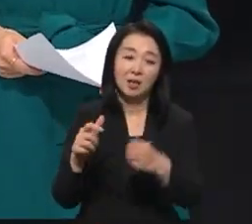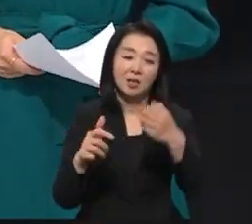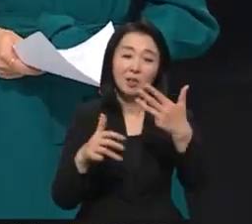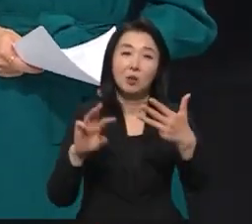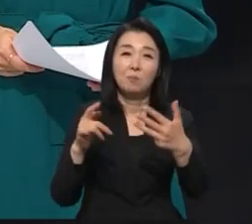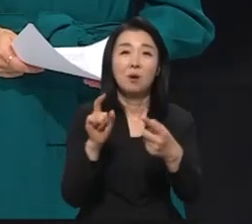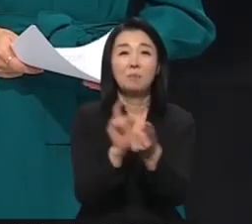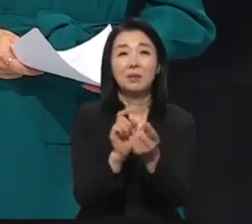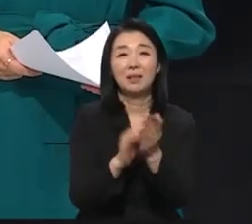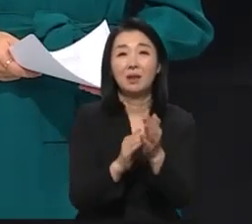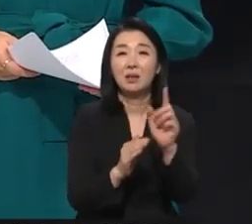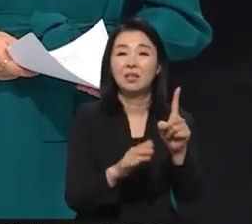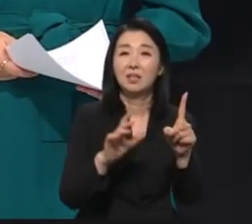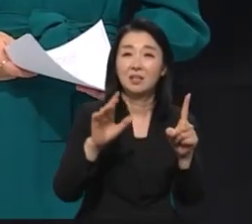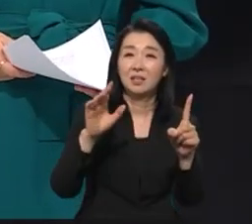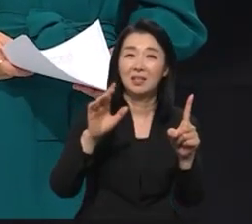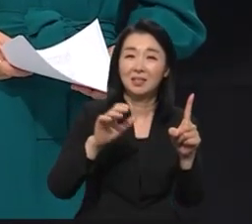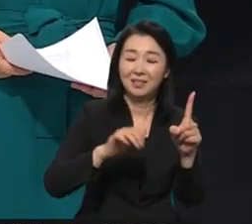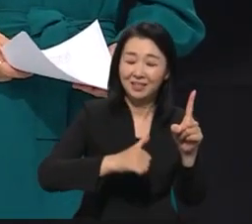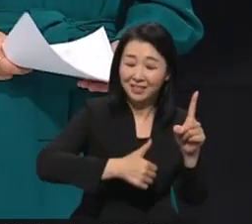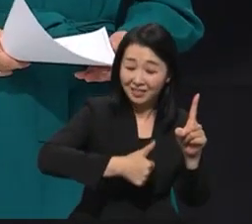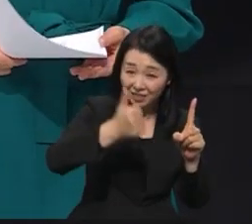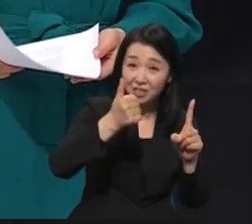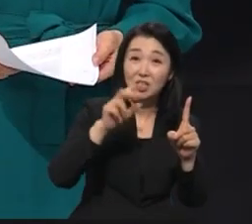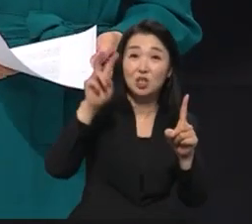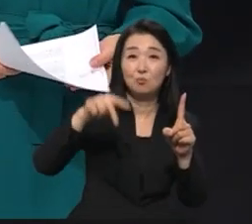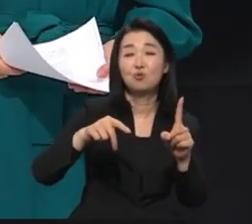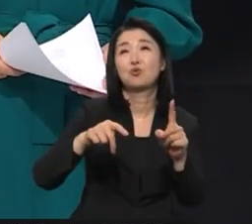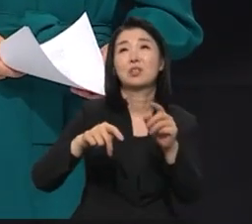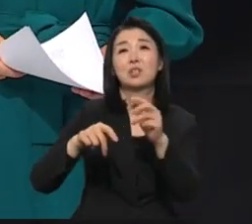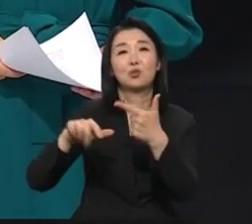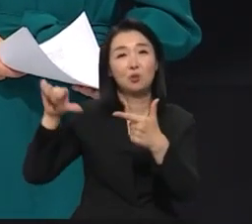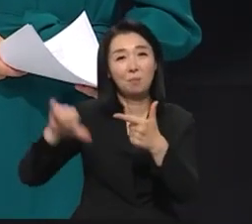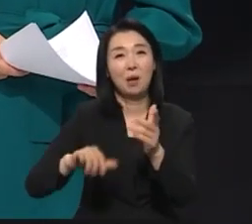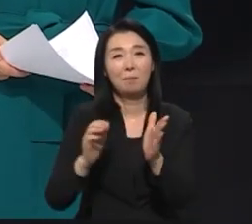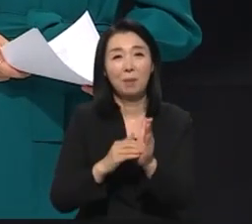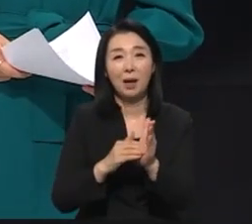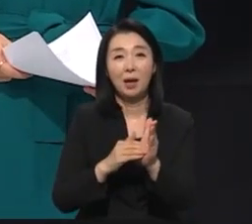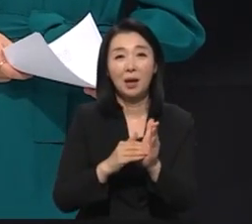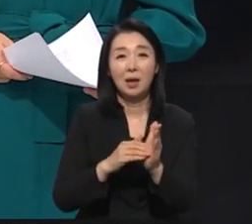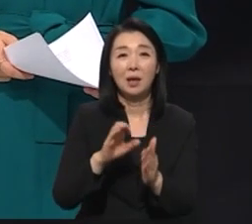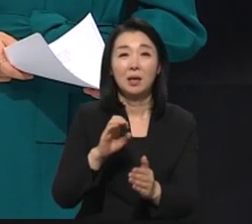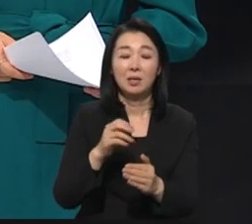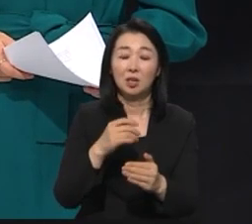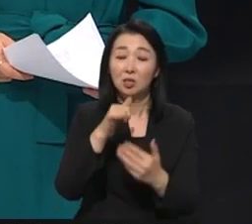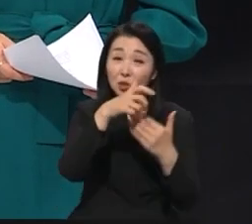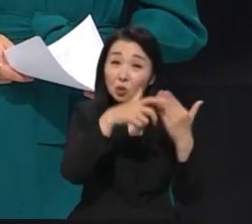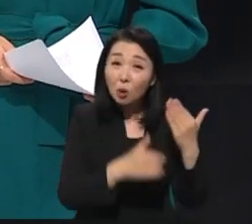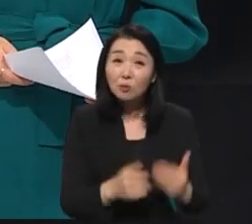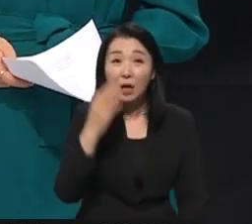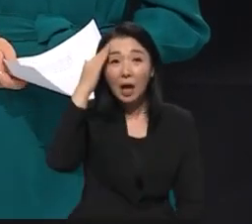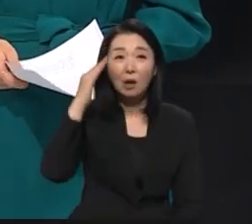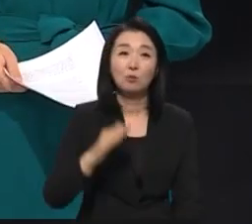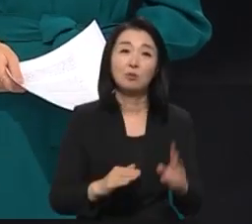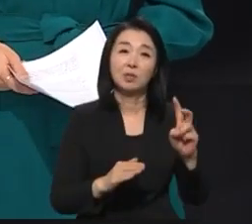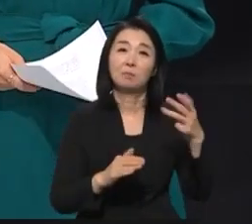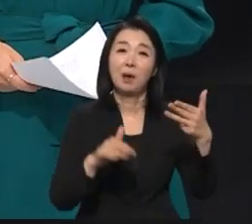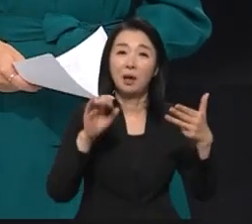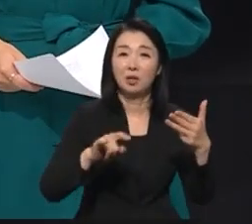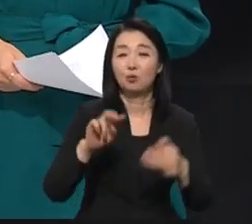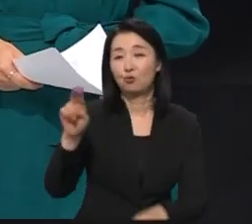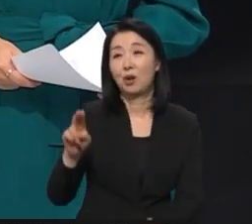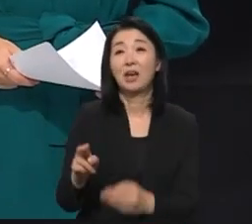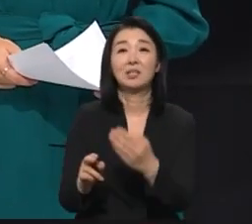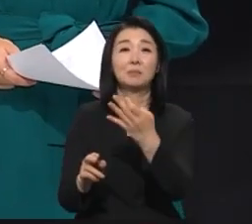1무 6패를 기록하면서 열쇠를 보였습니다 피파 랭킹은 우리나라가 28위 우루과이는 14위를 차지하고 있는데요